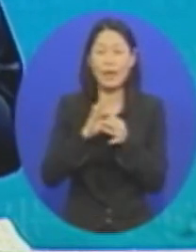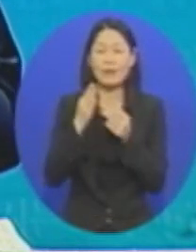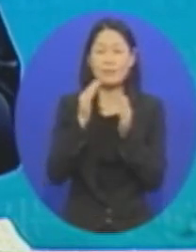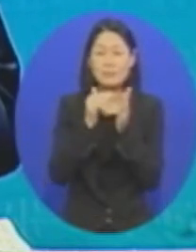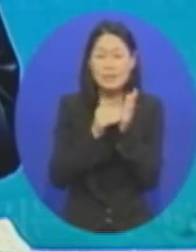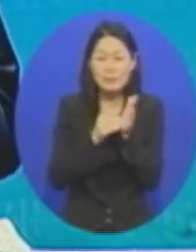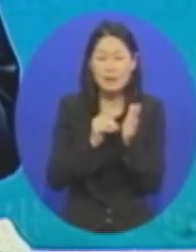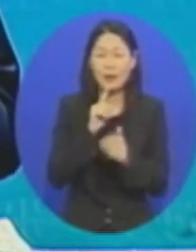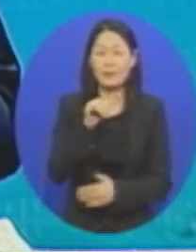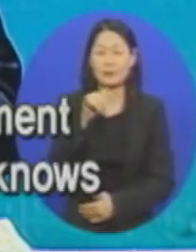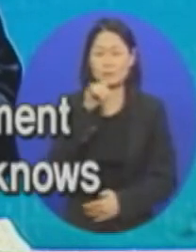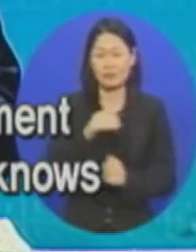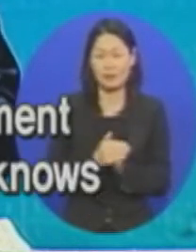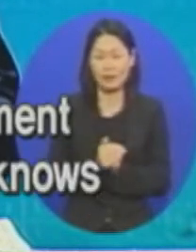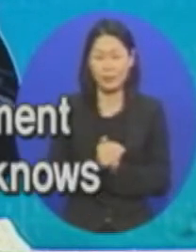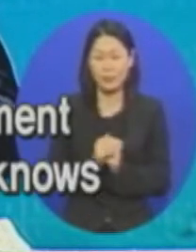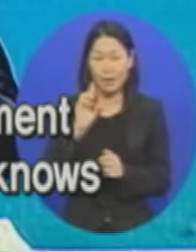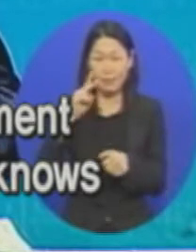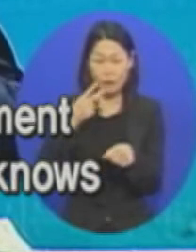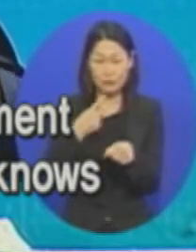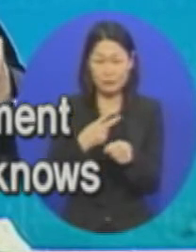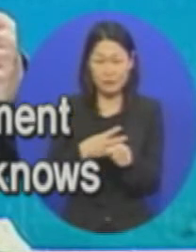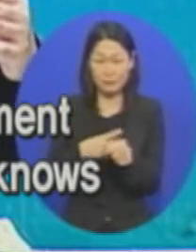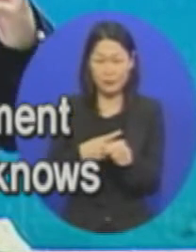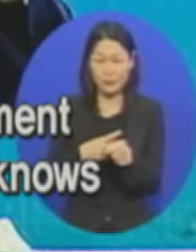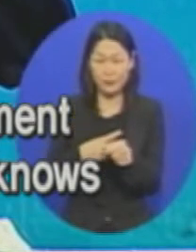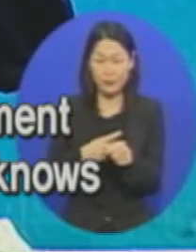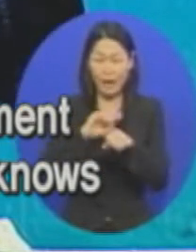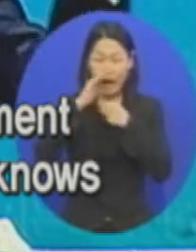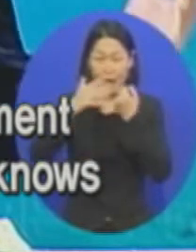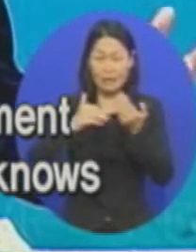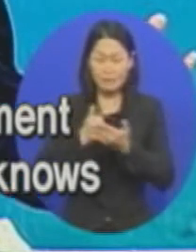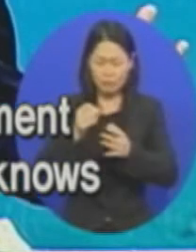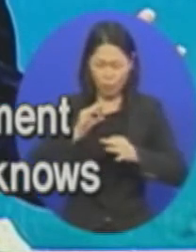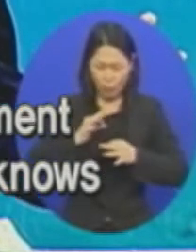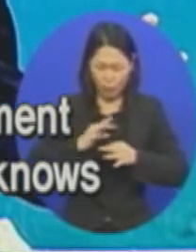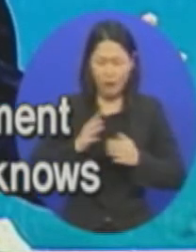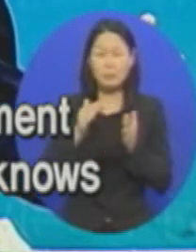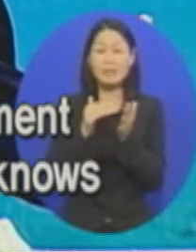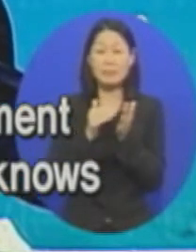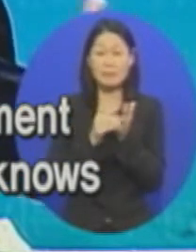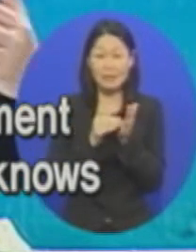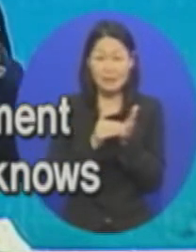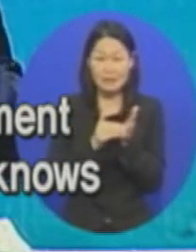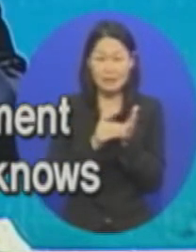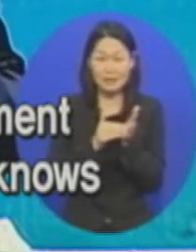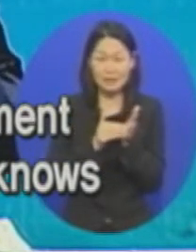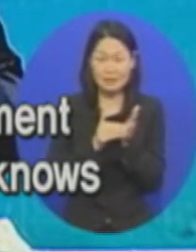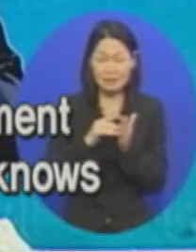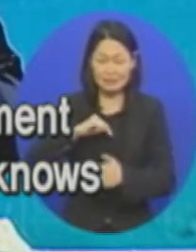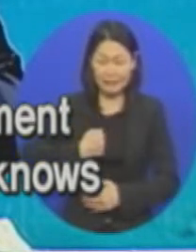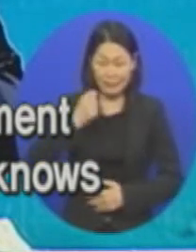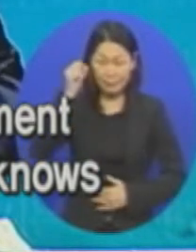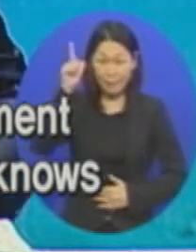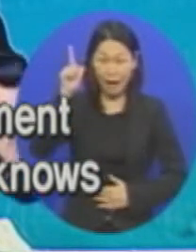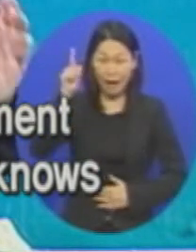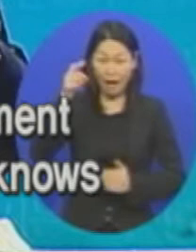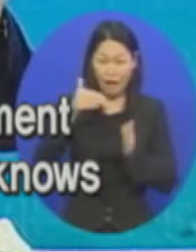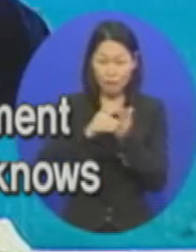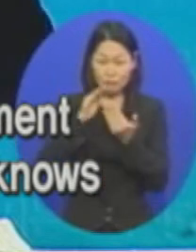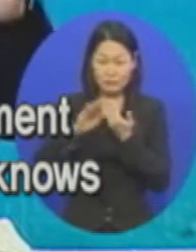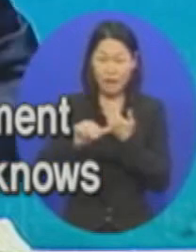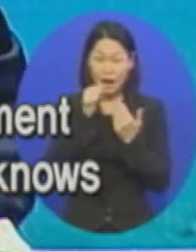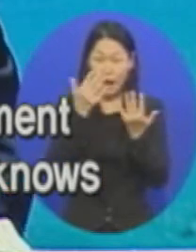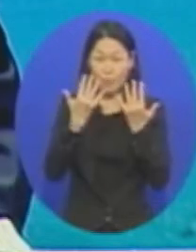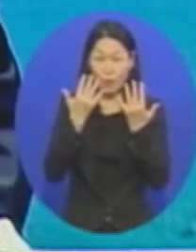말씀하고 있어요 그 사도 바울이 하나님의 놀라운 비밀을 아 자기가 깨닫고 나니까 감옥에